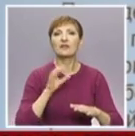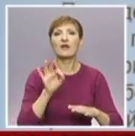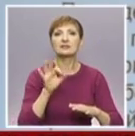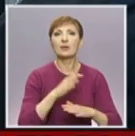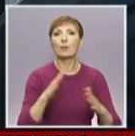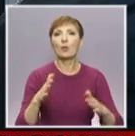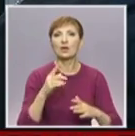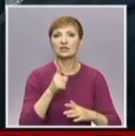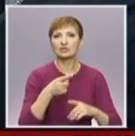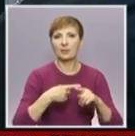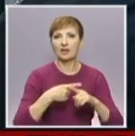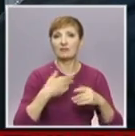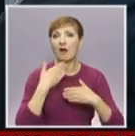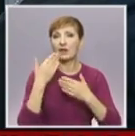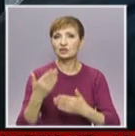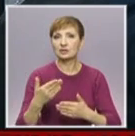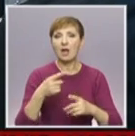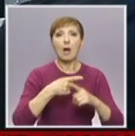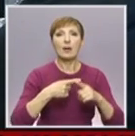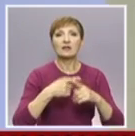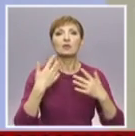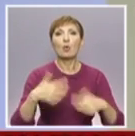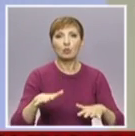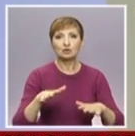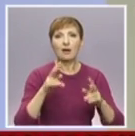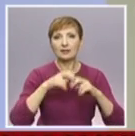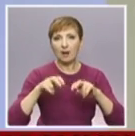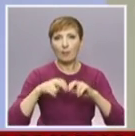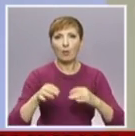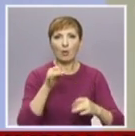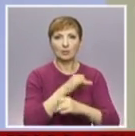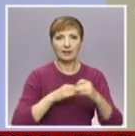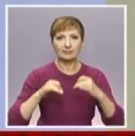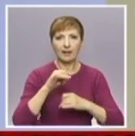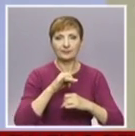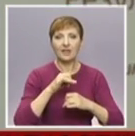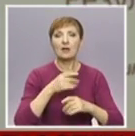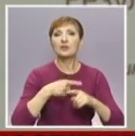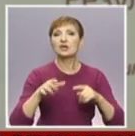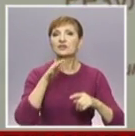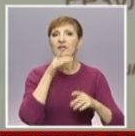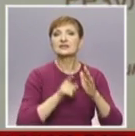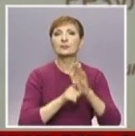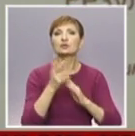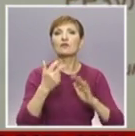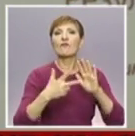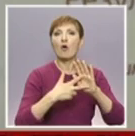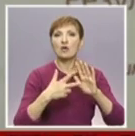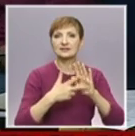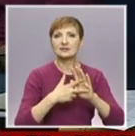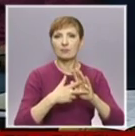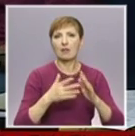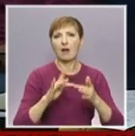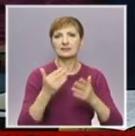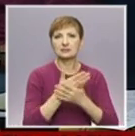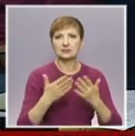более 1500 обращений. Из них больше половины уже отработаны городскими властями. В ближайшее время запустят еще 8 аккаунтов районных